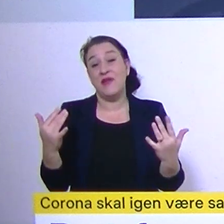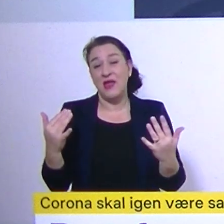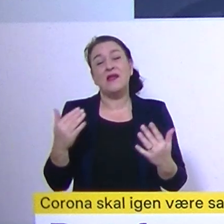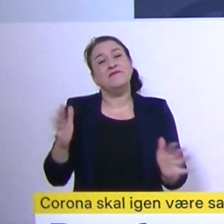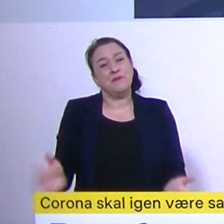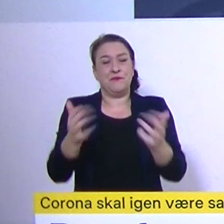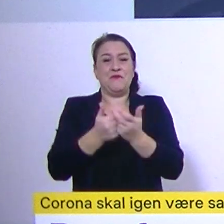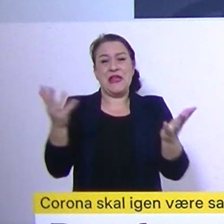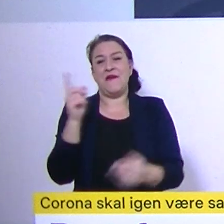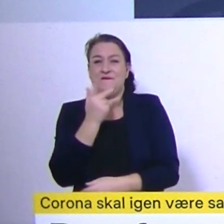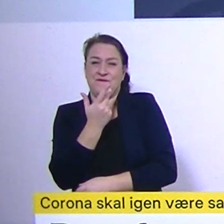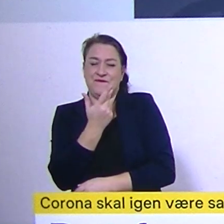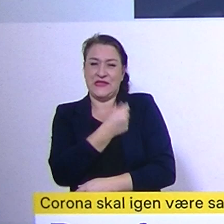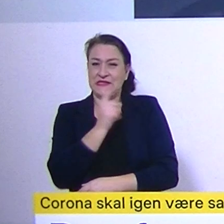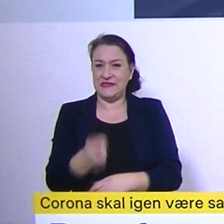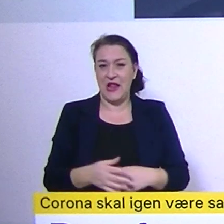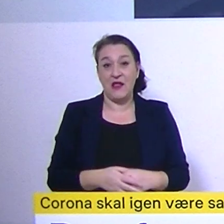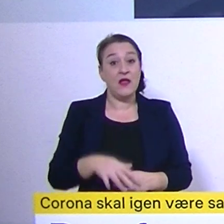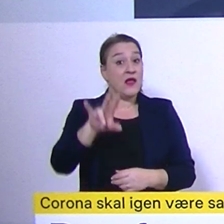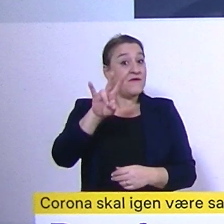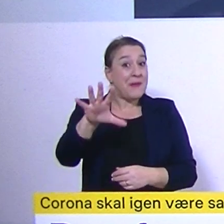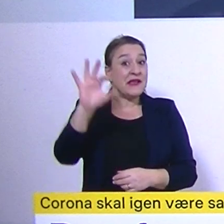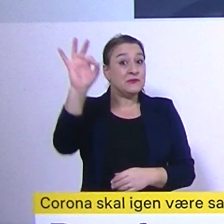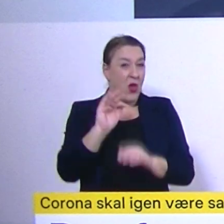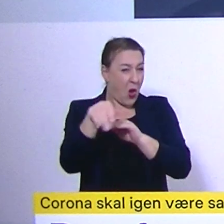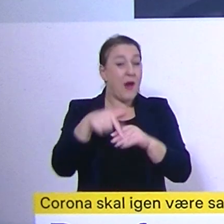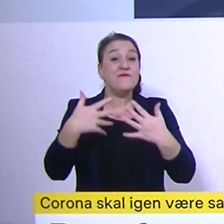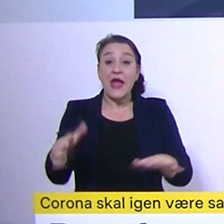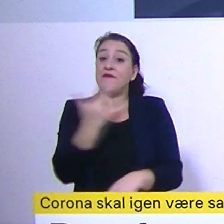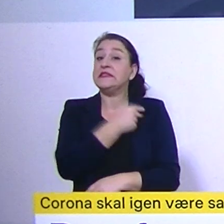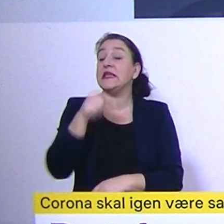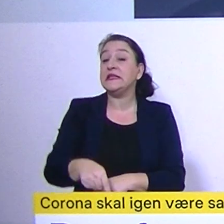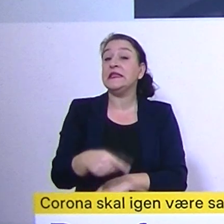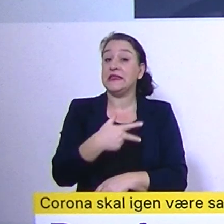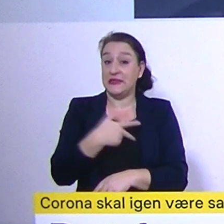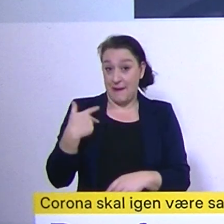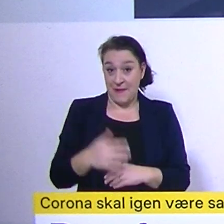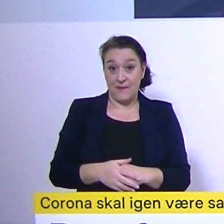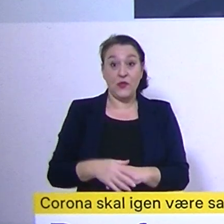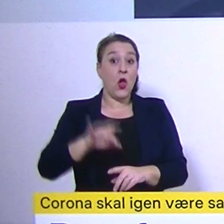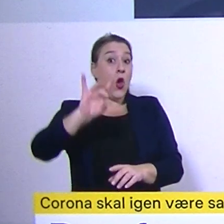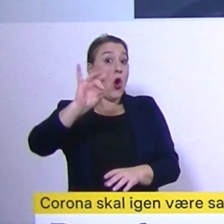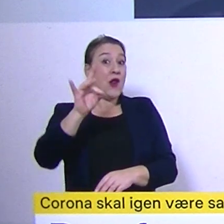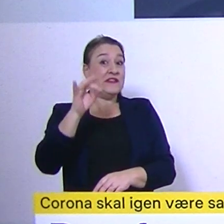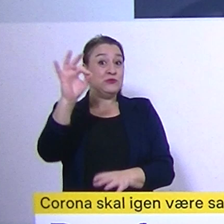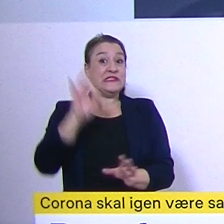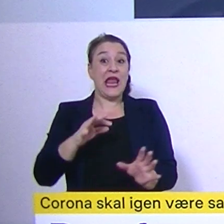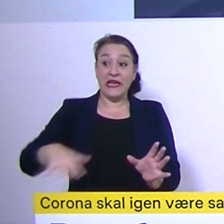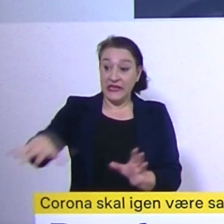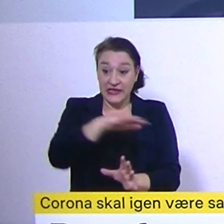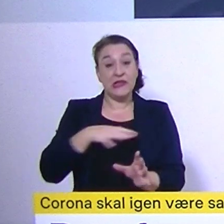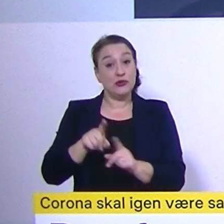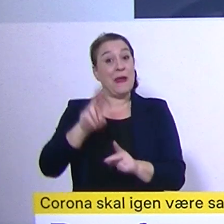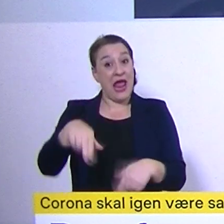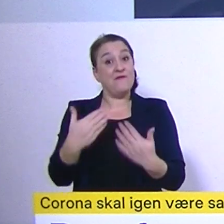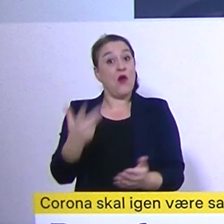procent af den danske befolkning er allerede vaccineret. Næsten 88 procent af dem, der kan få vaccinen, har taget imod tilbuddet. Og